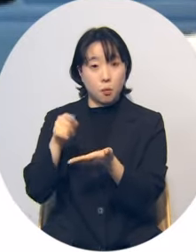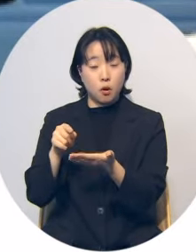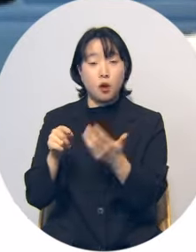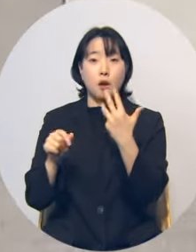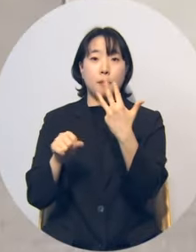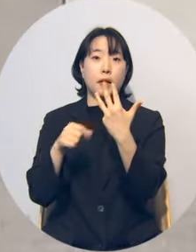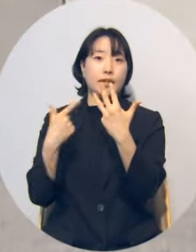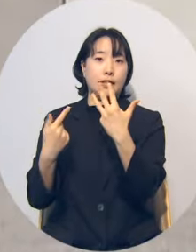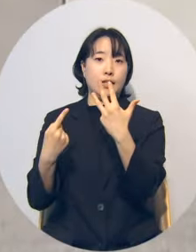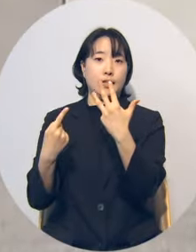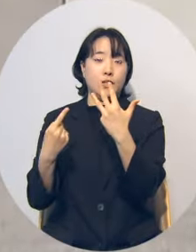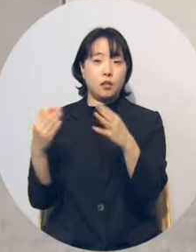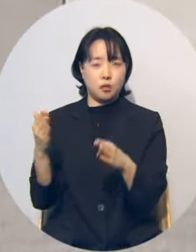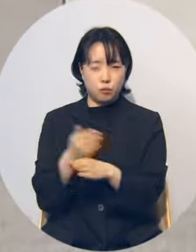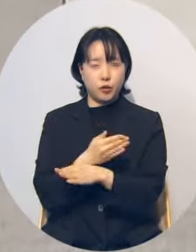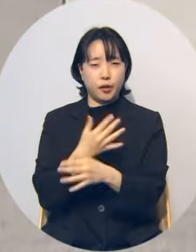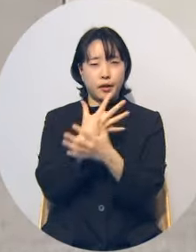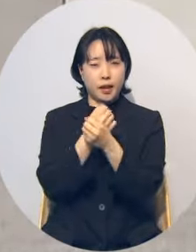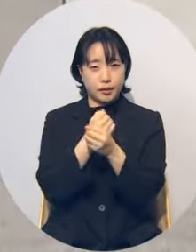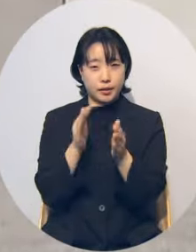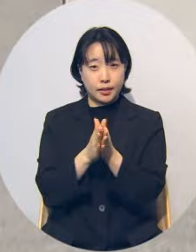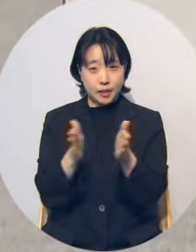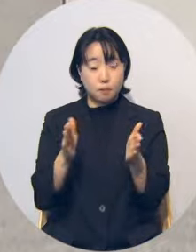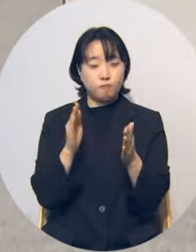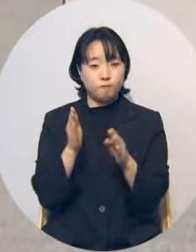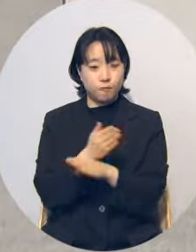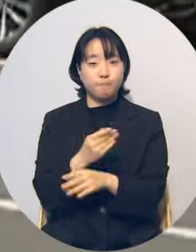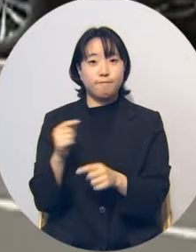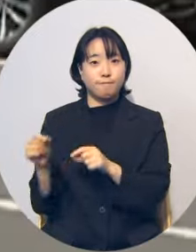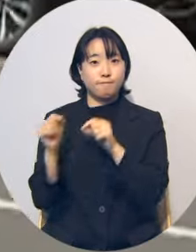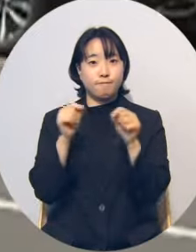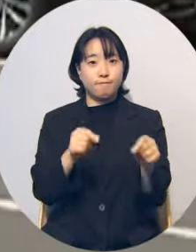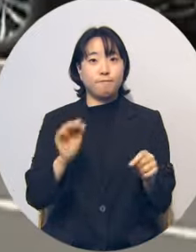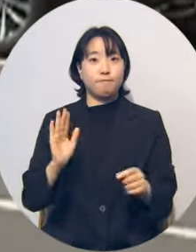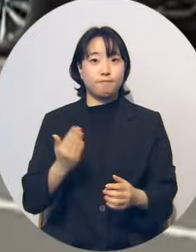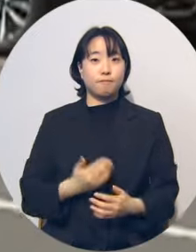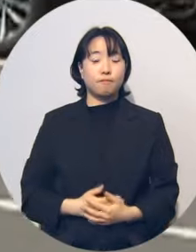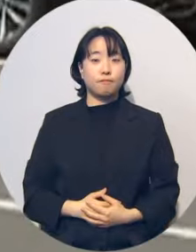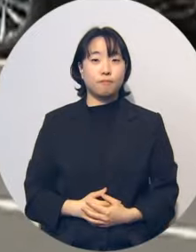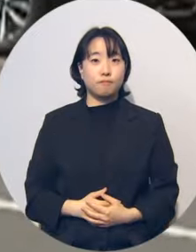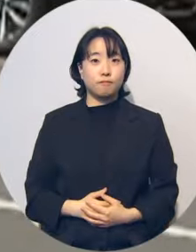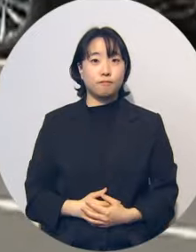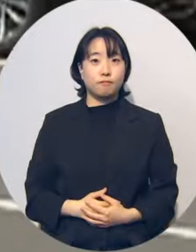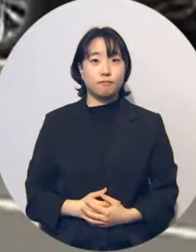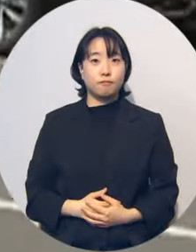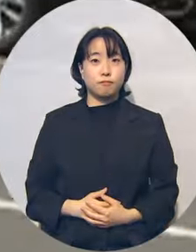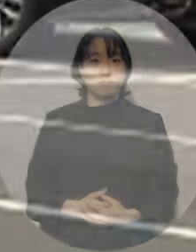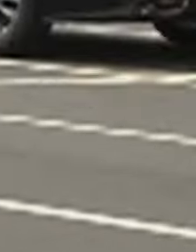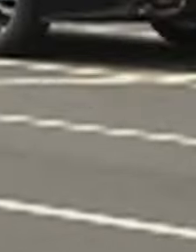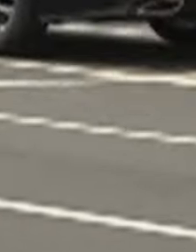오는 8월 1일 책임 개시 계약부터 적용될 예정입니다 KTV 다입니다